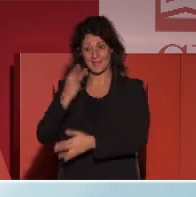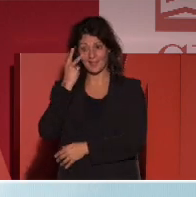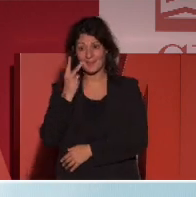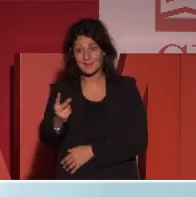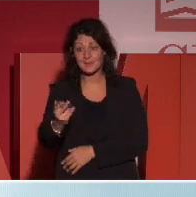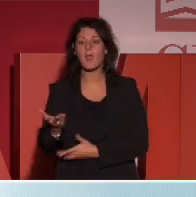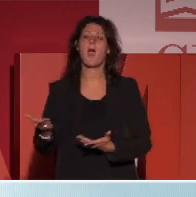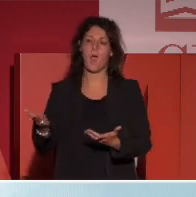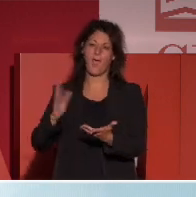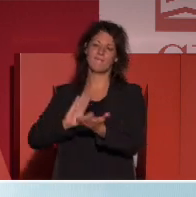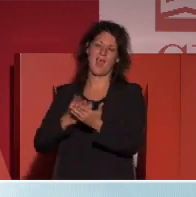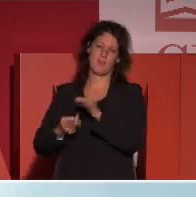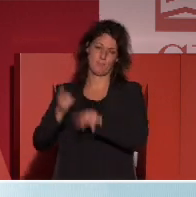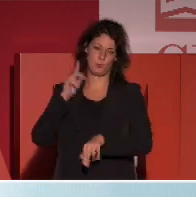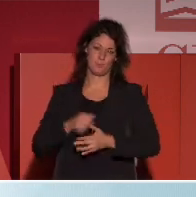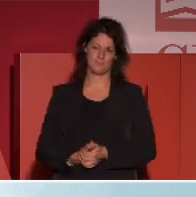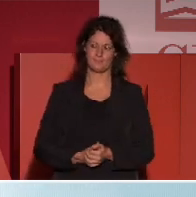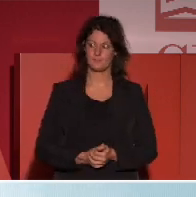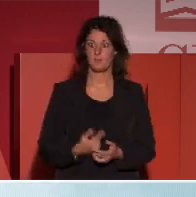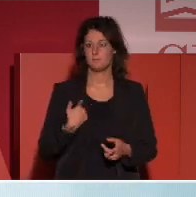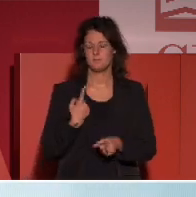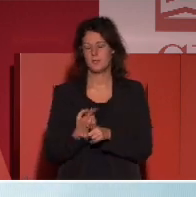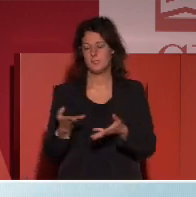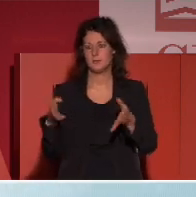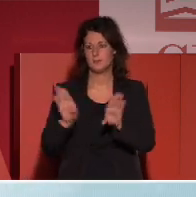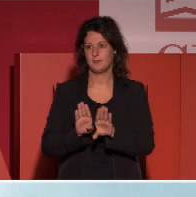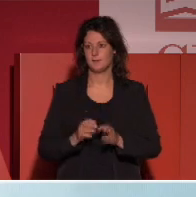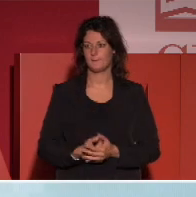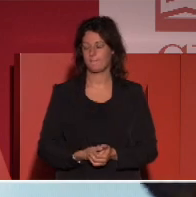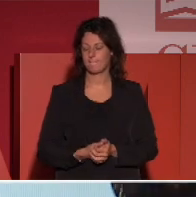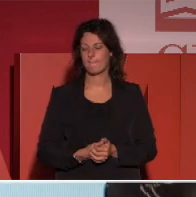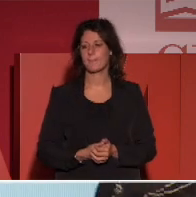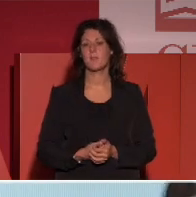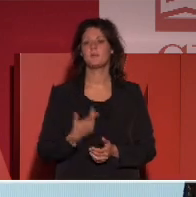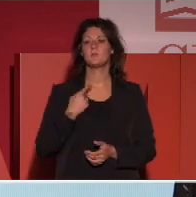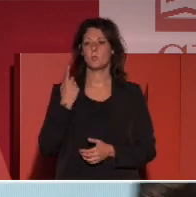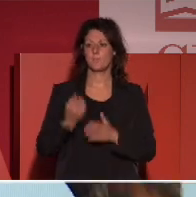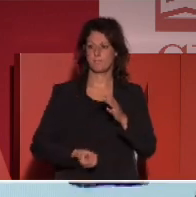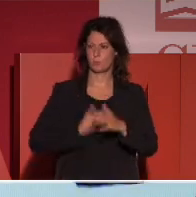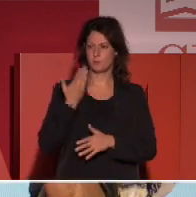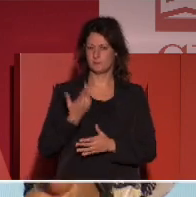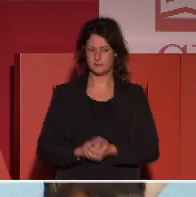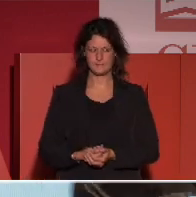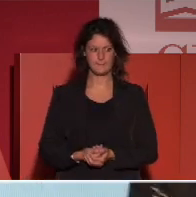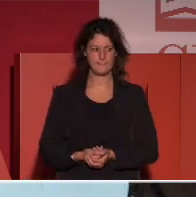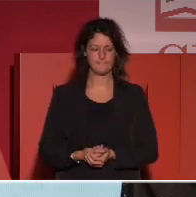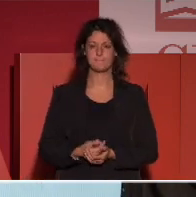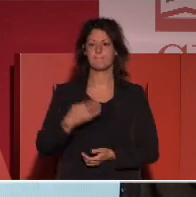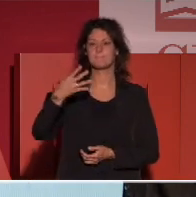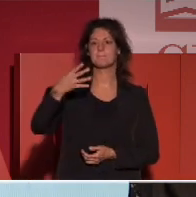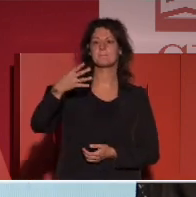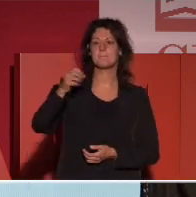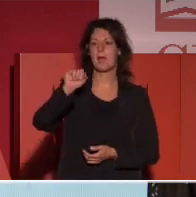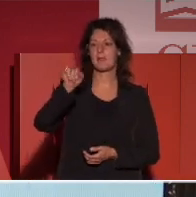devo chiudere perché time's up c'è una cosa c'è una poesia di majakovskij a proposito di futuro